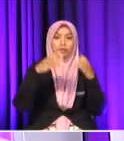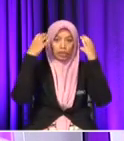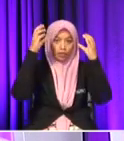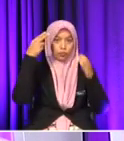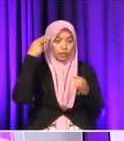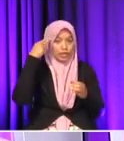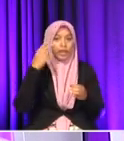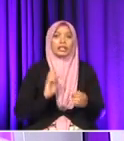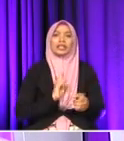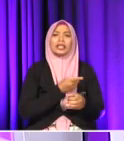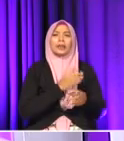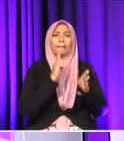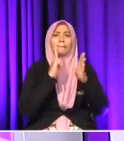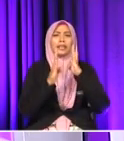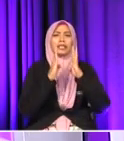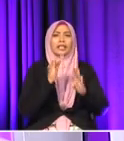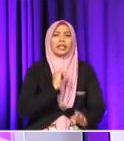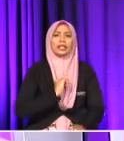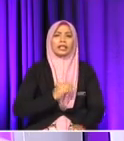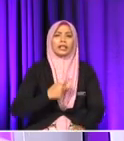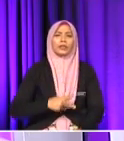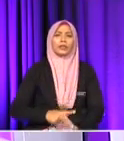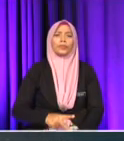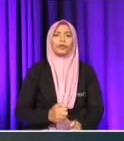digitalkan topik Identity